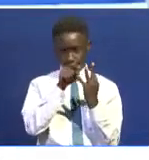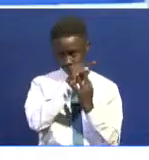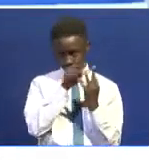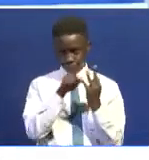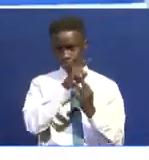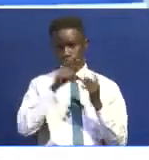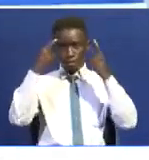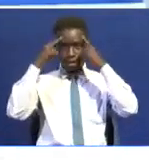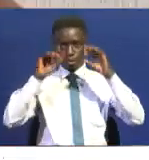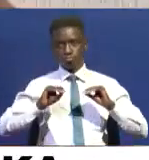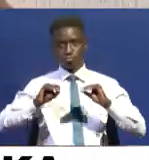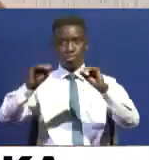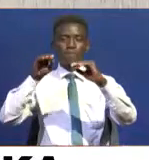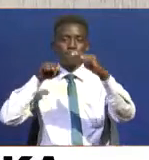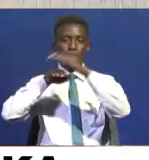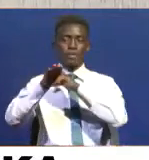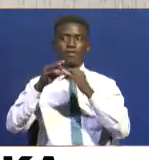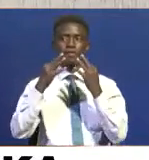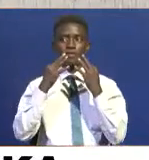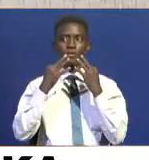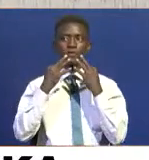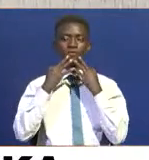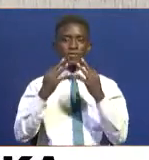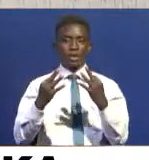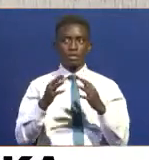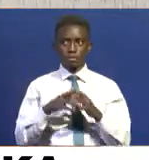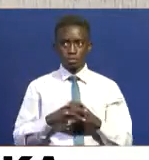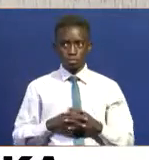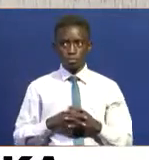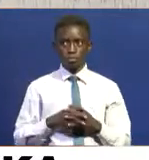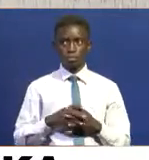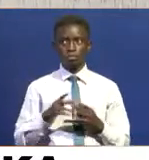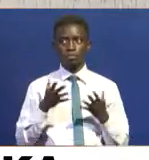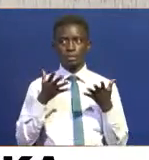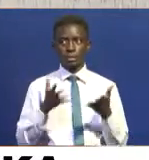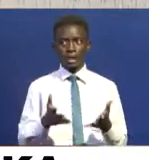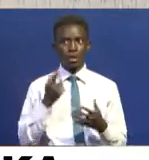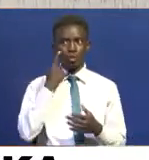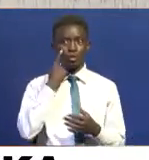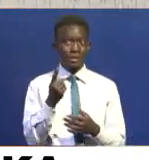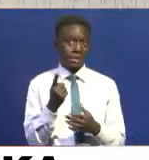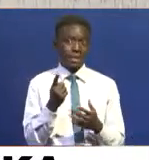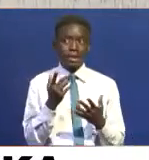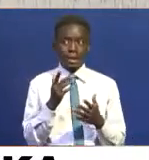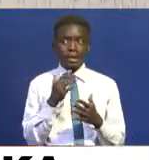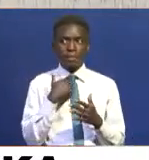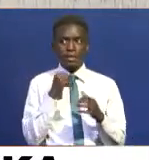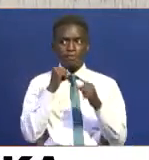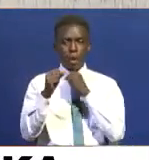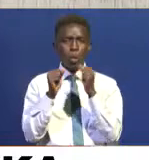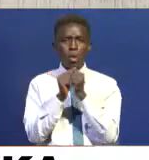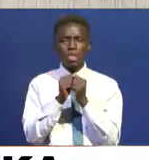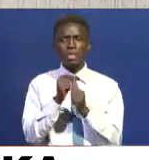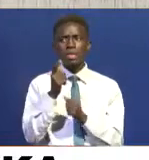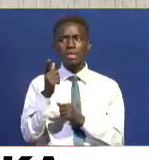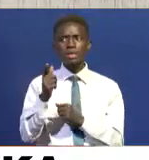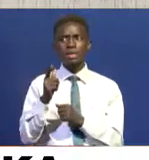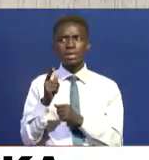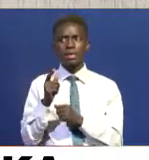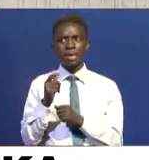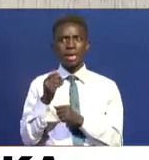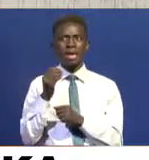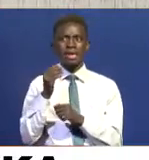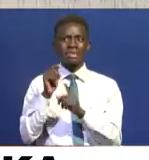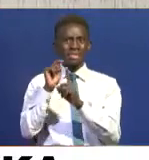The fight was tough. I was fighting against a hometown girl which all favors were to her, but I used my